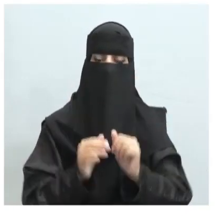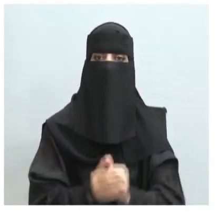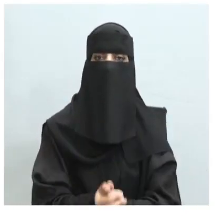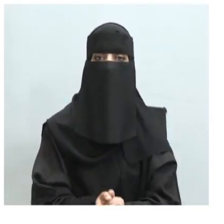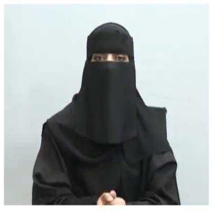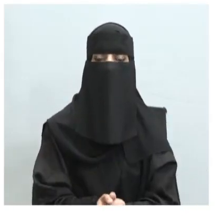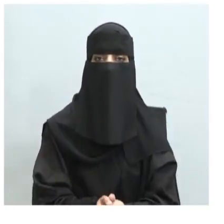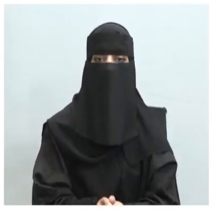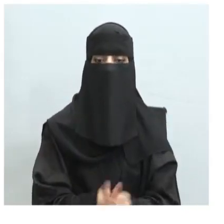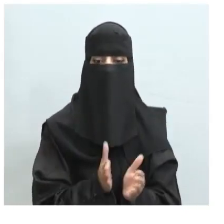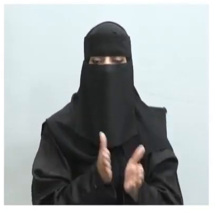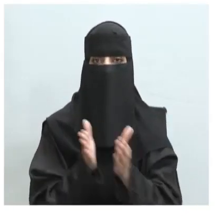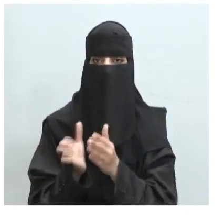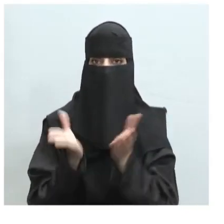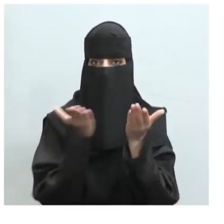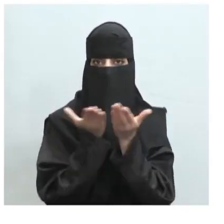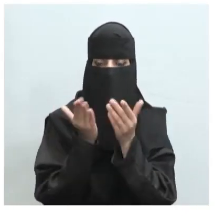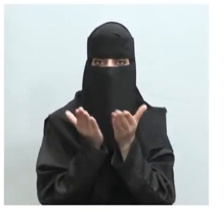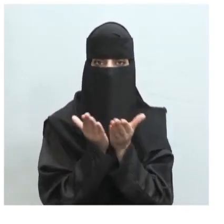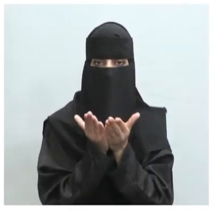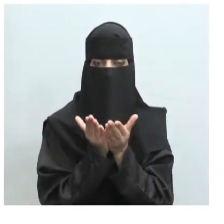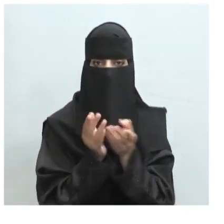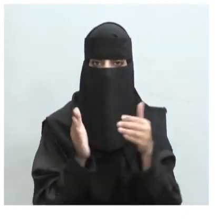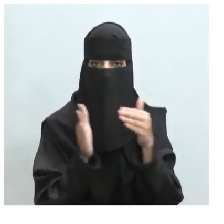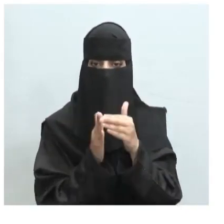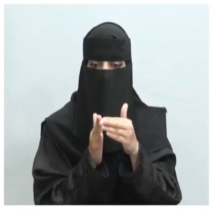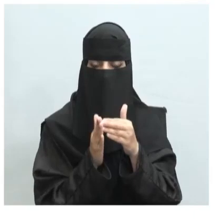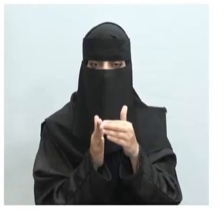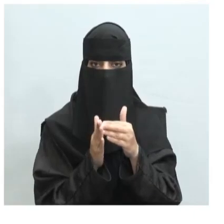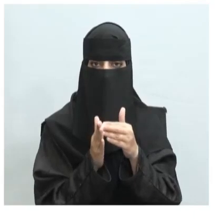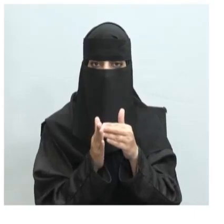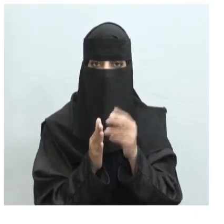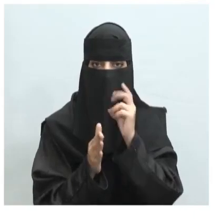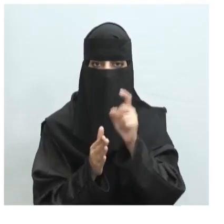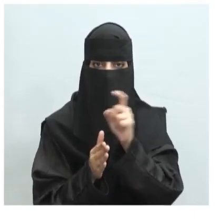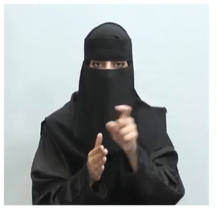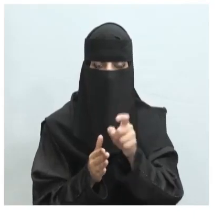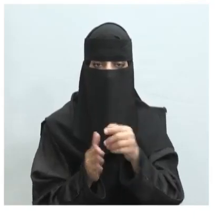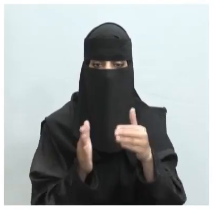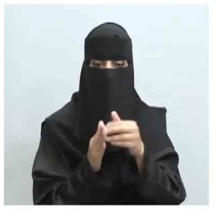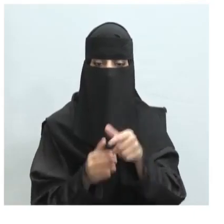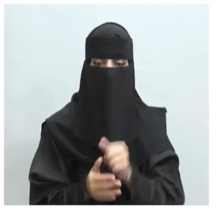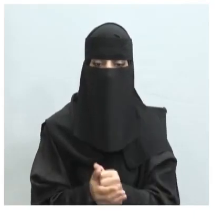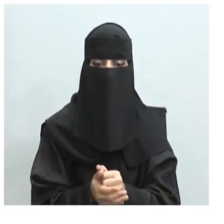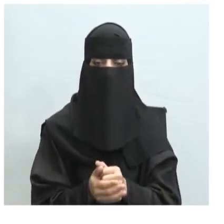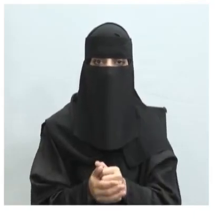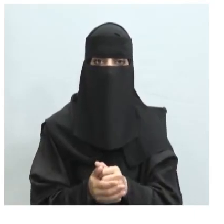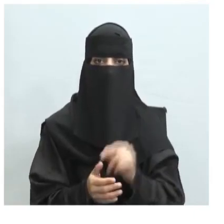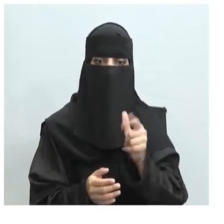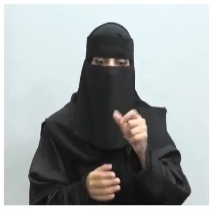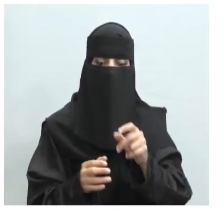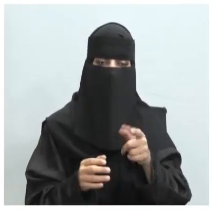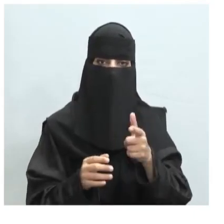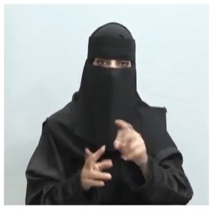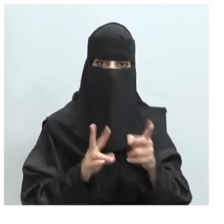في مراجعه ما تعلمناه سوف نستنتج او سوف نطرح عليكم سؤال الاستنتاج ما الفرق بين الكهرباء